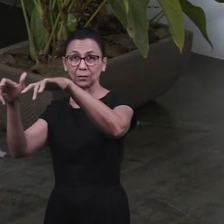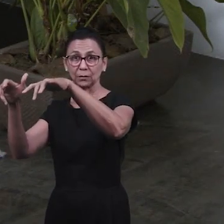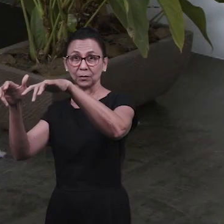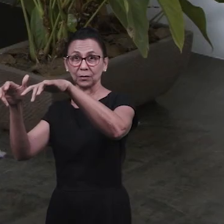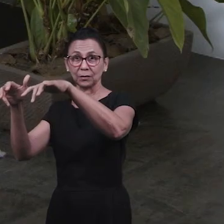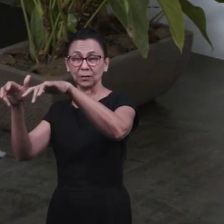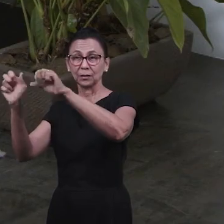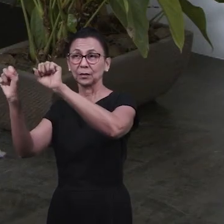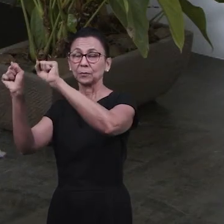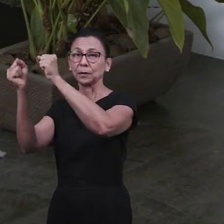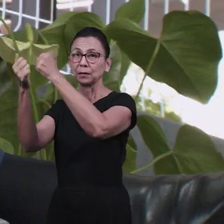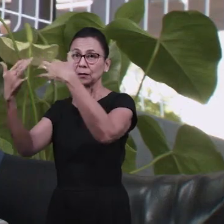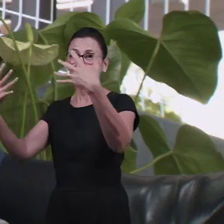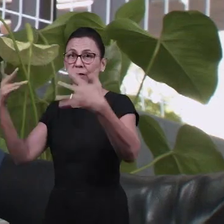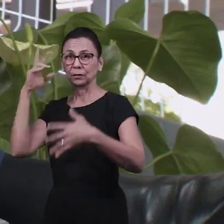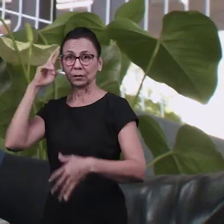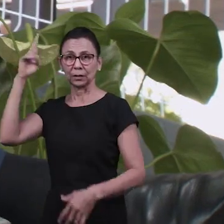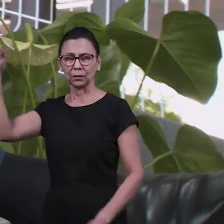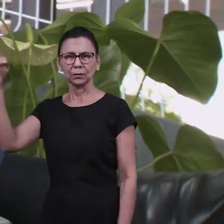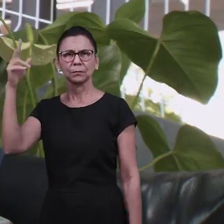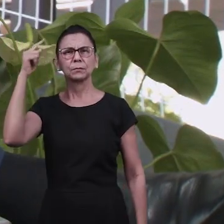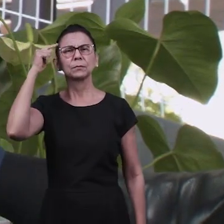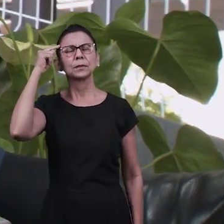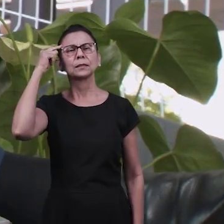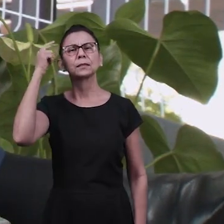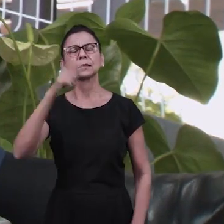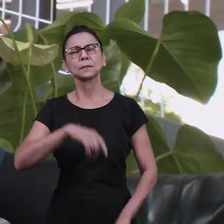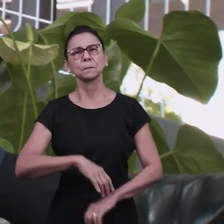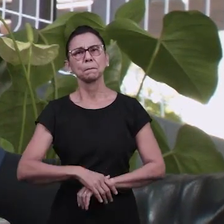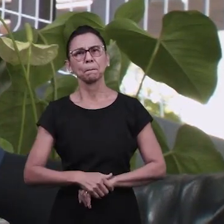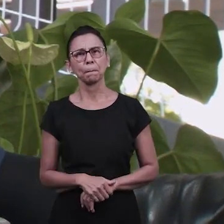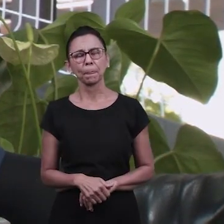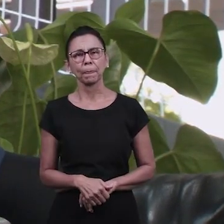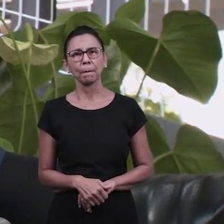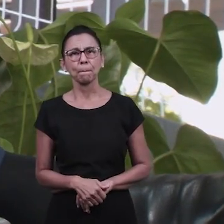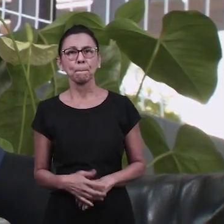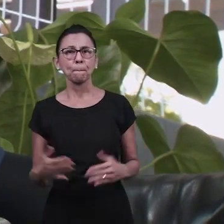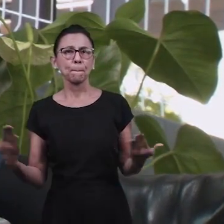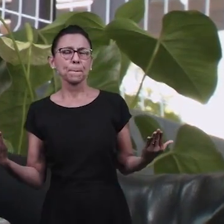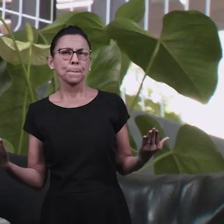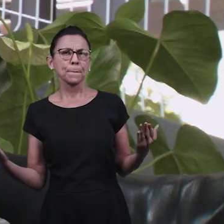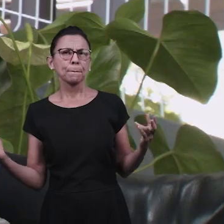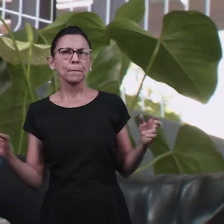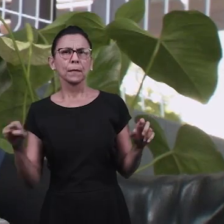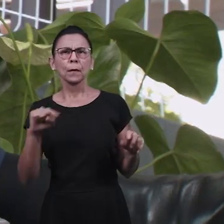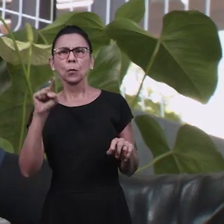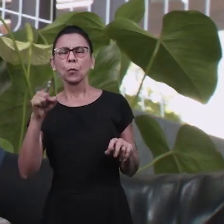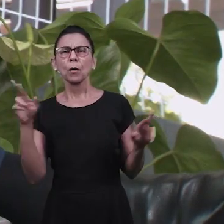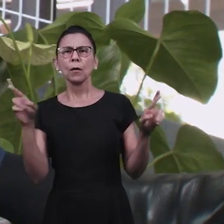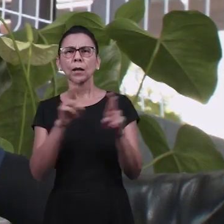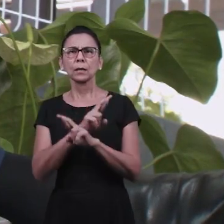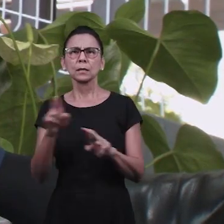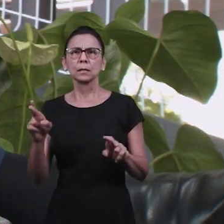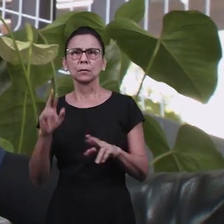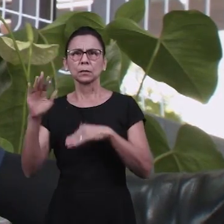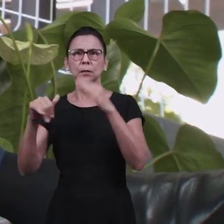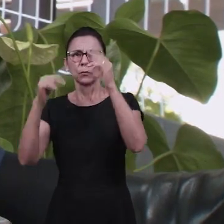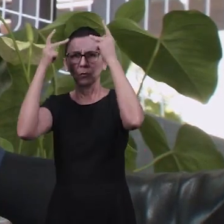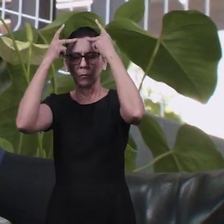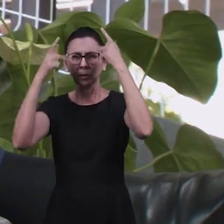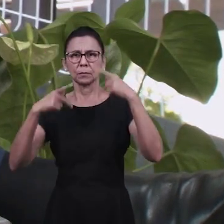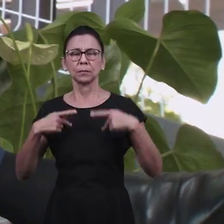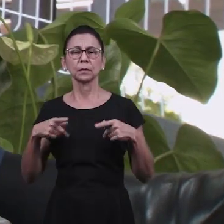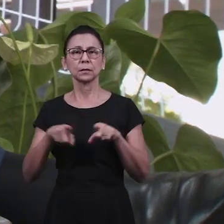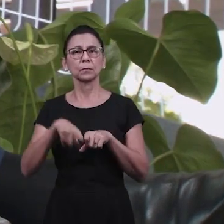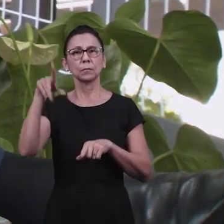gloire. Pensez à cela. Quel est le rapport entre le développement humain et l'apprentissage? Comment nous pouvons